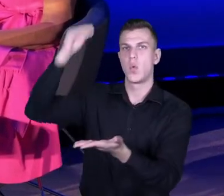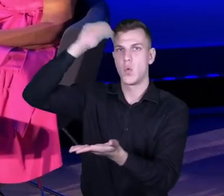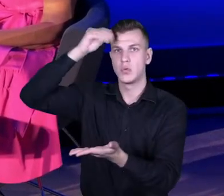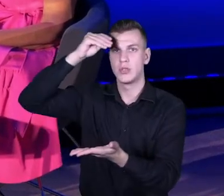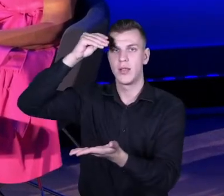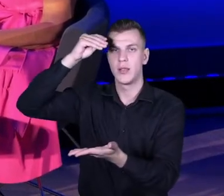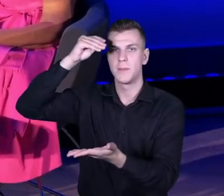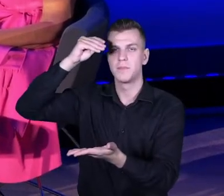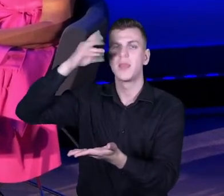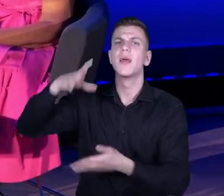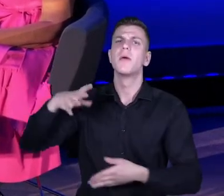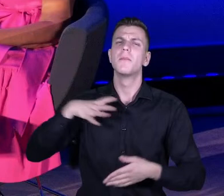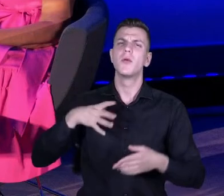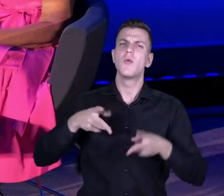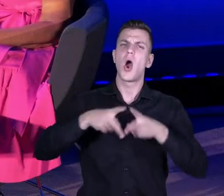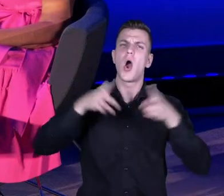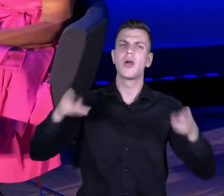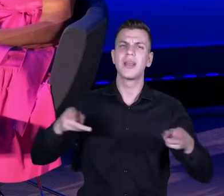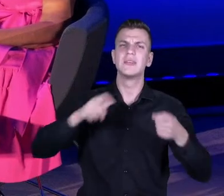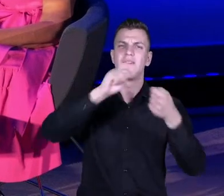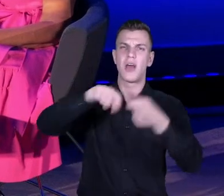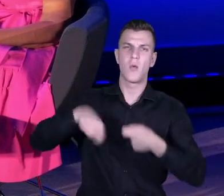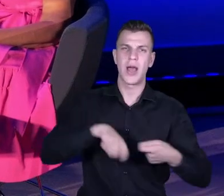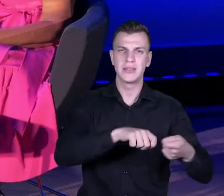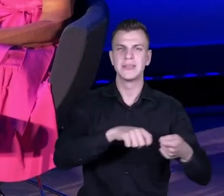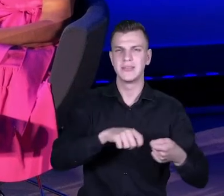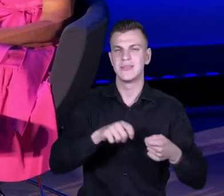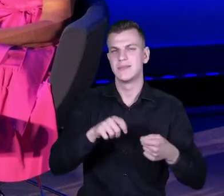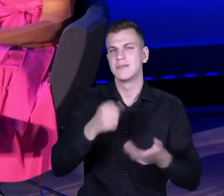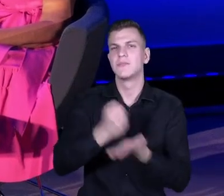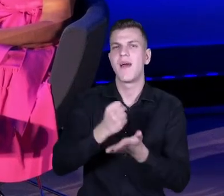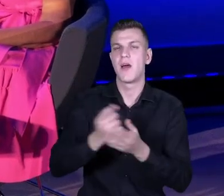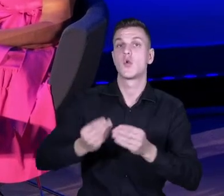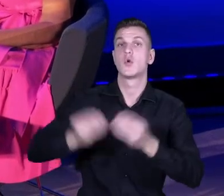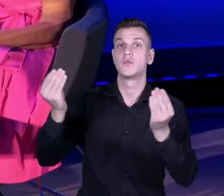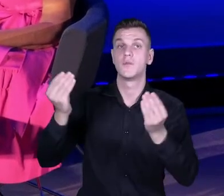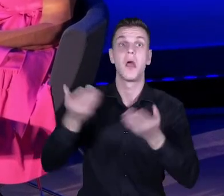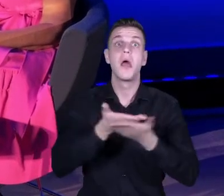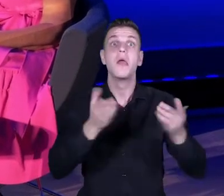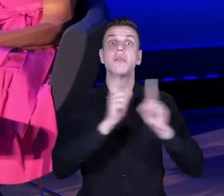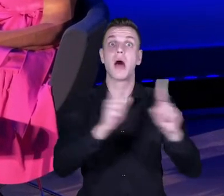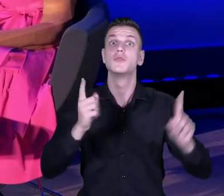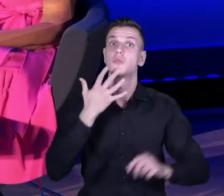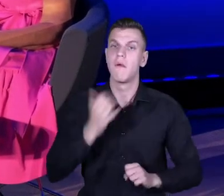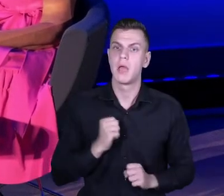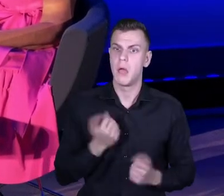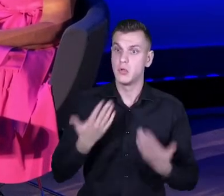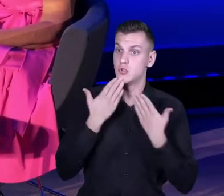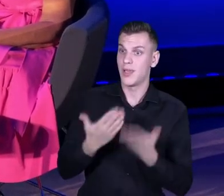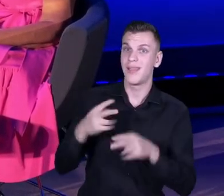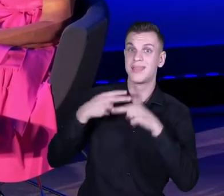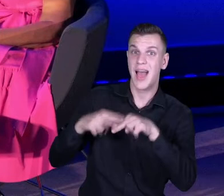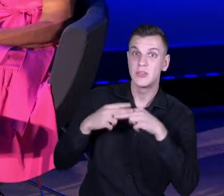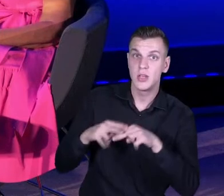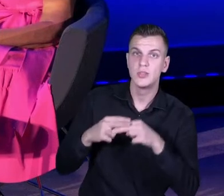ewaluacji poświęconej liniom rozwoju czytamy, że nauczyciele opowiadają, że linie rozwoju pozwoliły